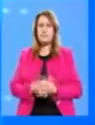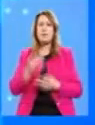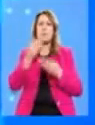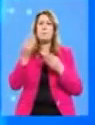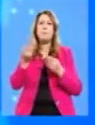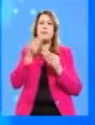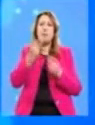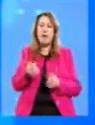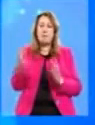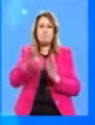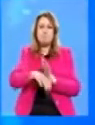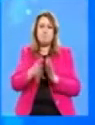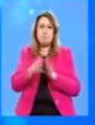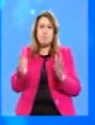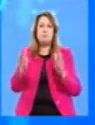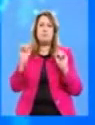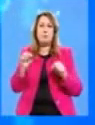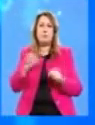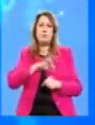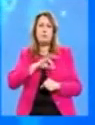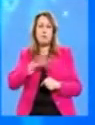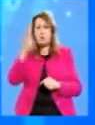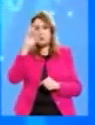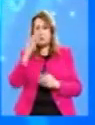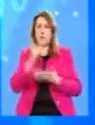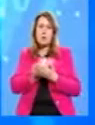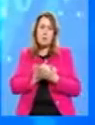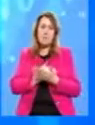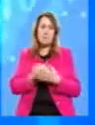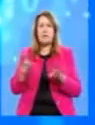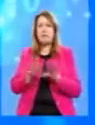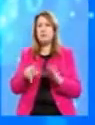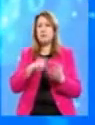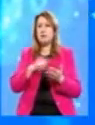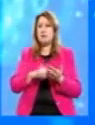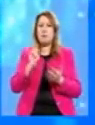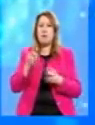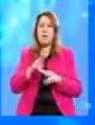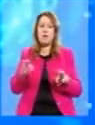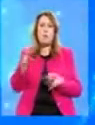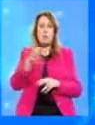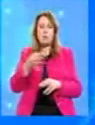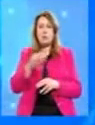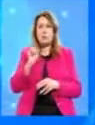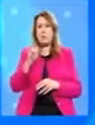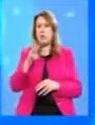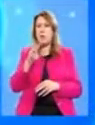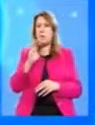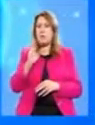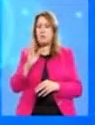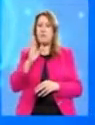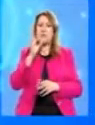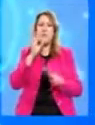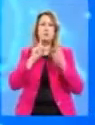Привлекать инвестиции, максимально использовать возможности государственных программ. Такие задачи поставил аким области Архимед Мухамбетов в